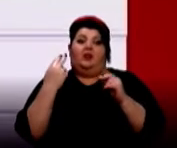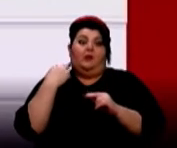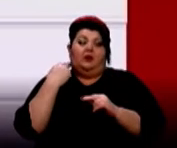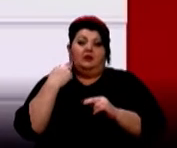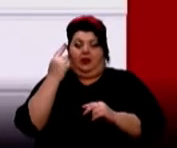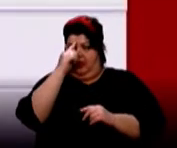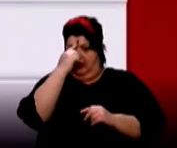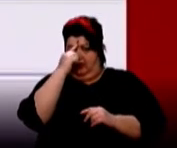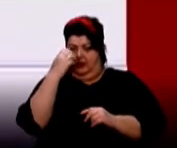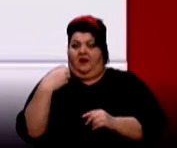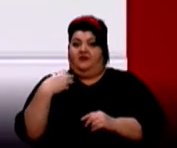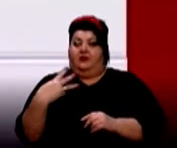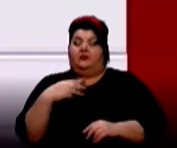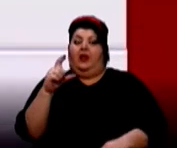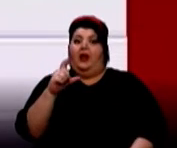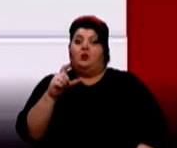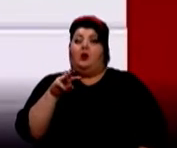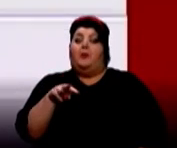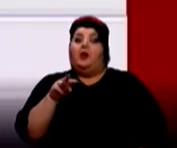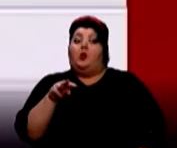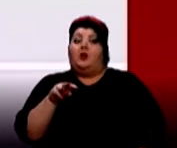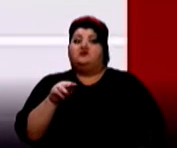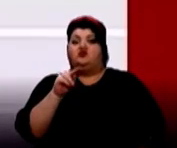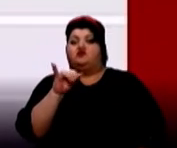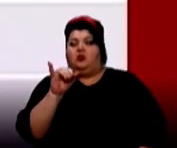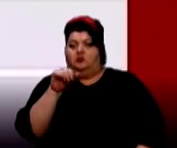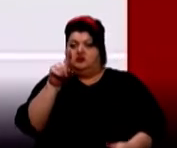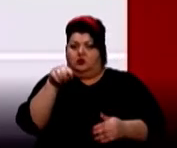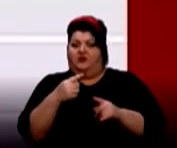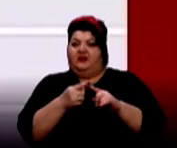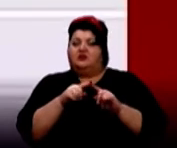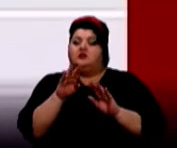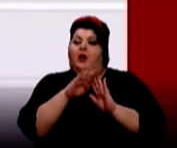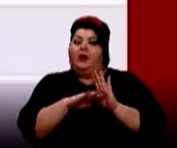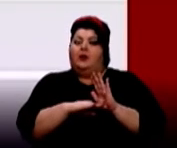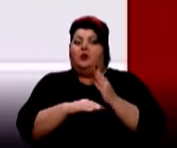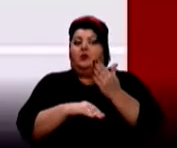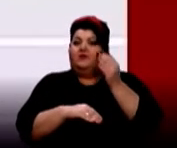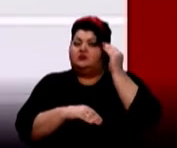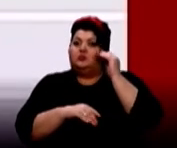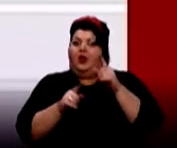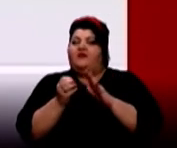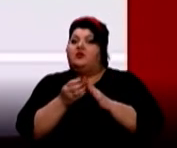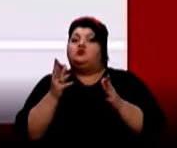Франція. Едуарде Миколайовичу, чи можна довіряти цьому рейтингу, на вашу думку, як ви оціните